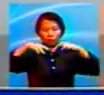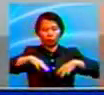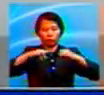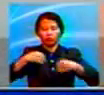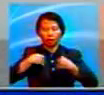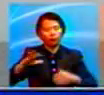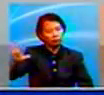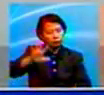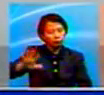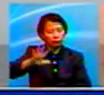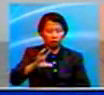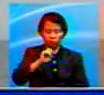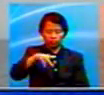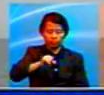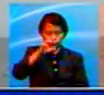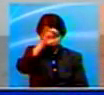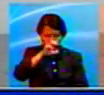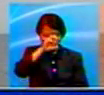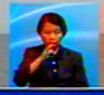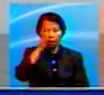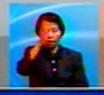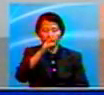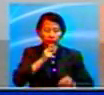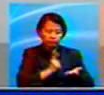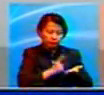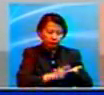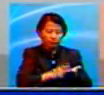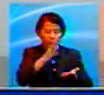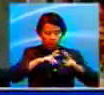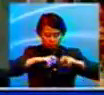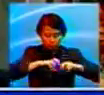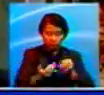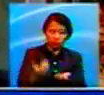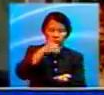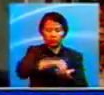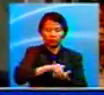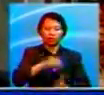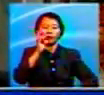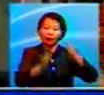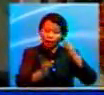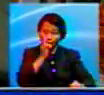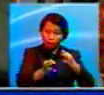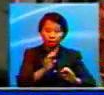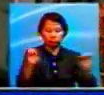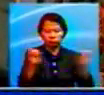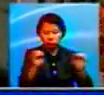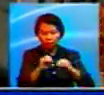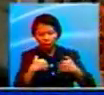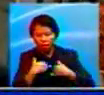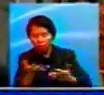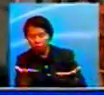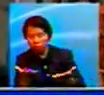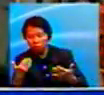ada membayangkan bahawa operasi mencari akan dibincang dan dikaji semula sekiranya tidak terdapat